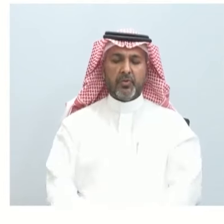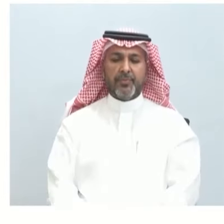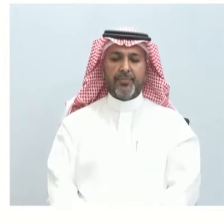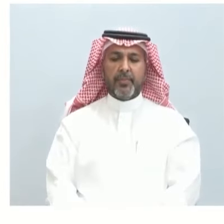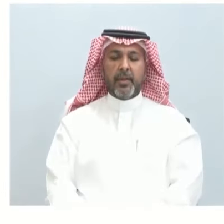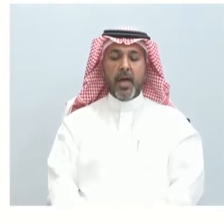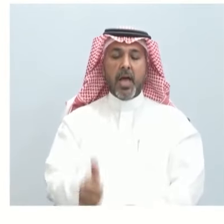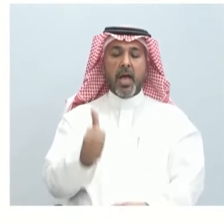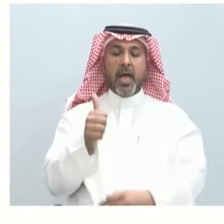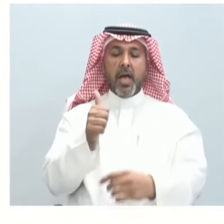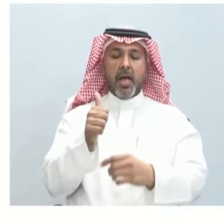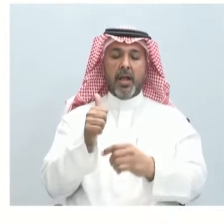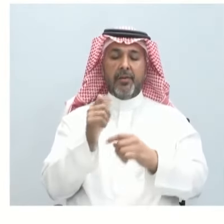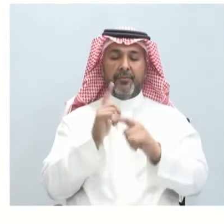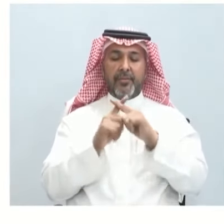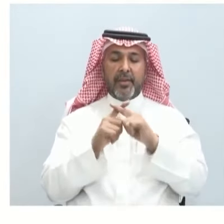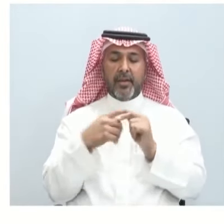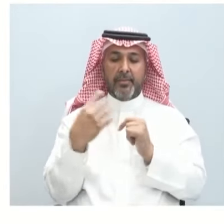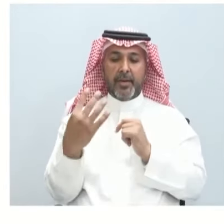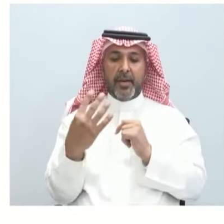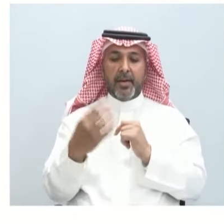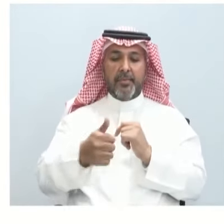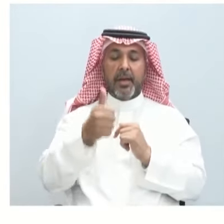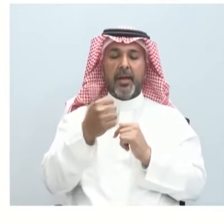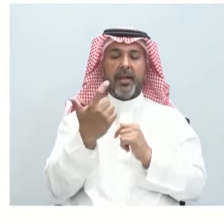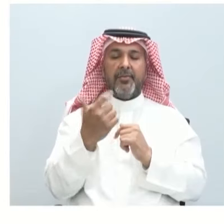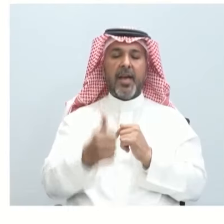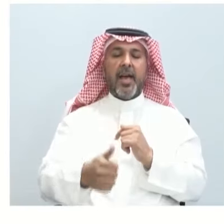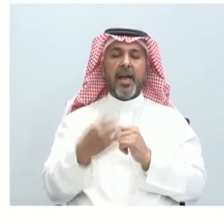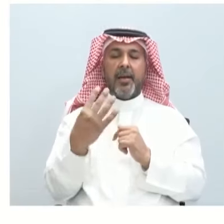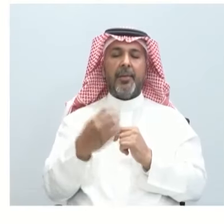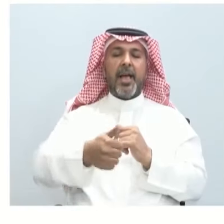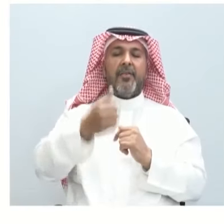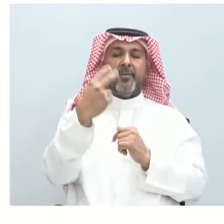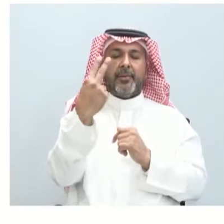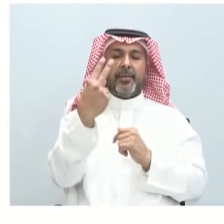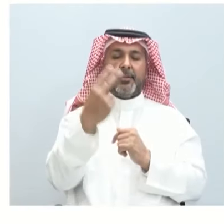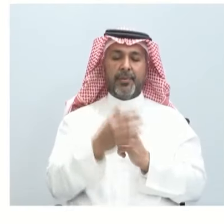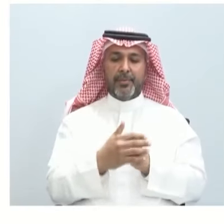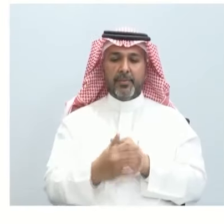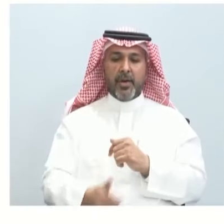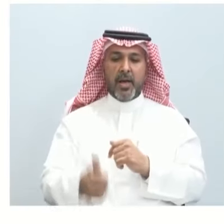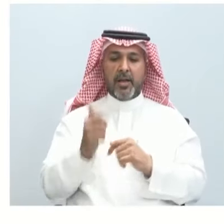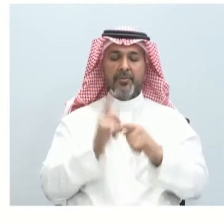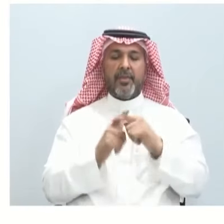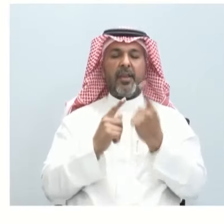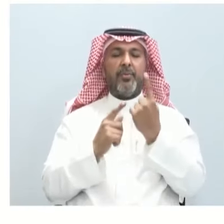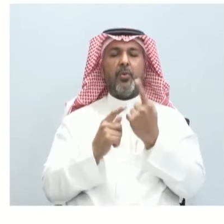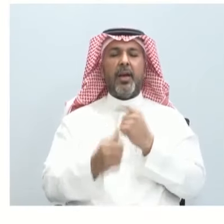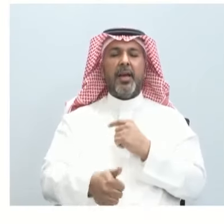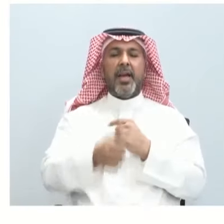نبدا الان بالطرف الثاني الف ضرب اربعه الف عباره عن اربعه الف تربيع الف